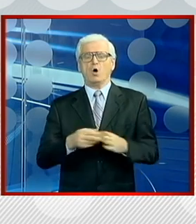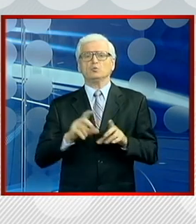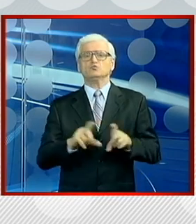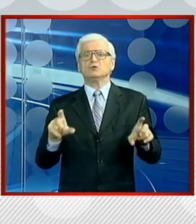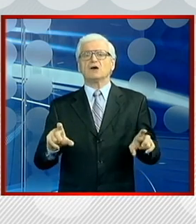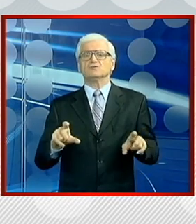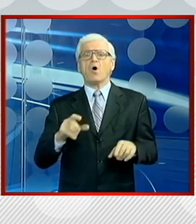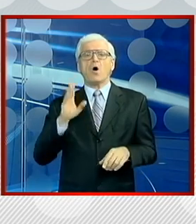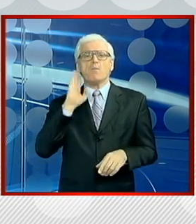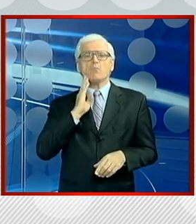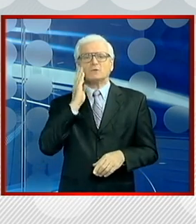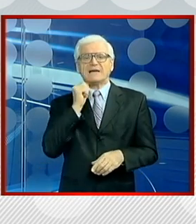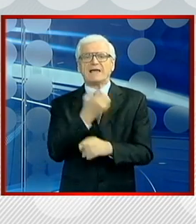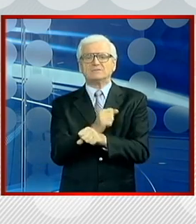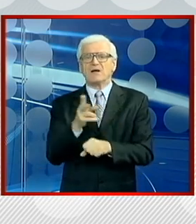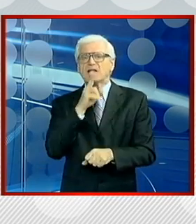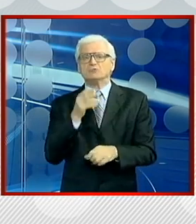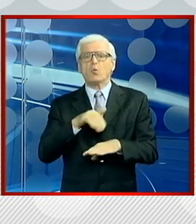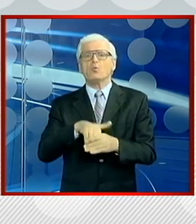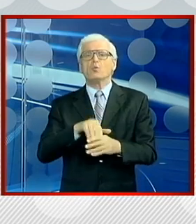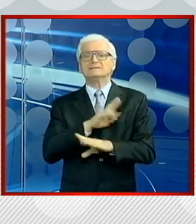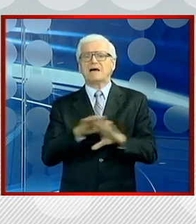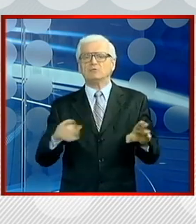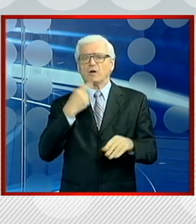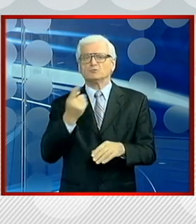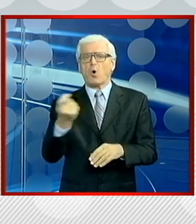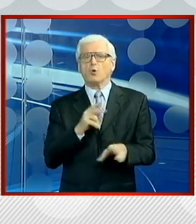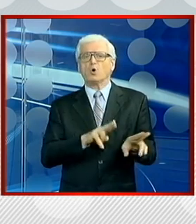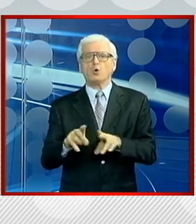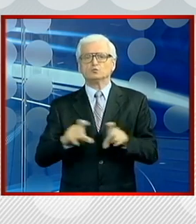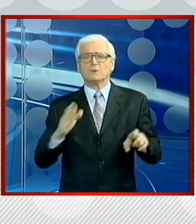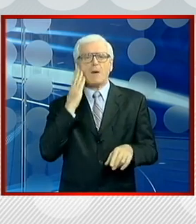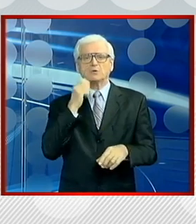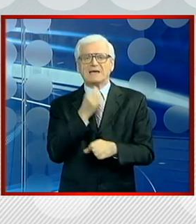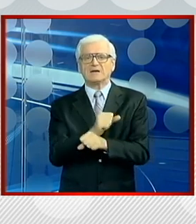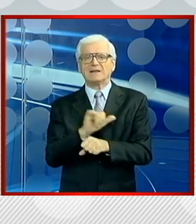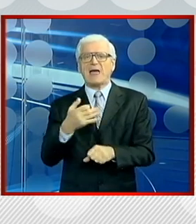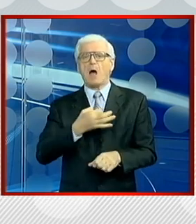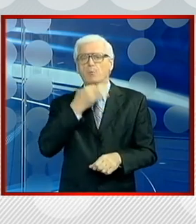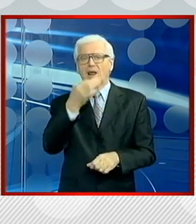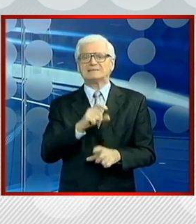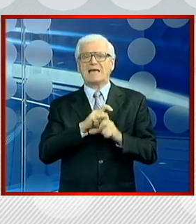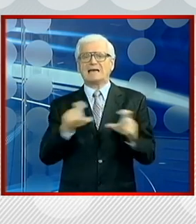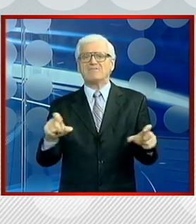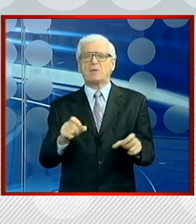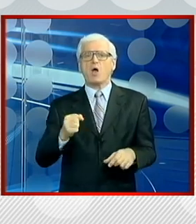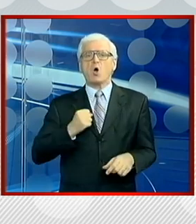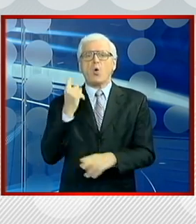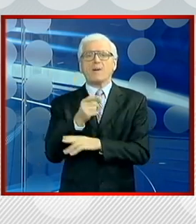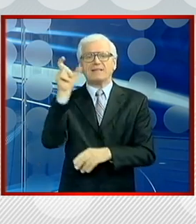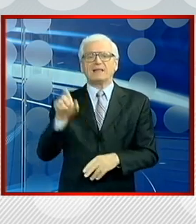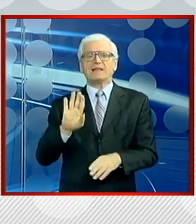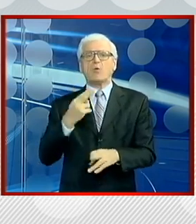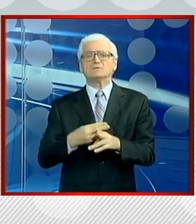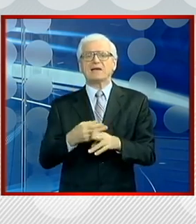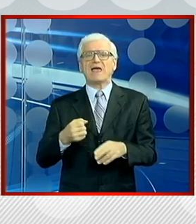Tužilaštvo Bosne i Hercegovine zatražilo je u završnoj reči od suda Bosne i Hercegovine da proglasi krivim komandanta